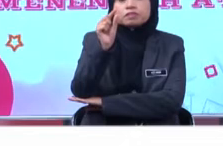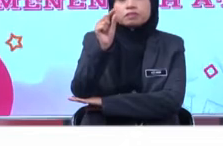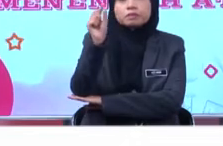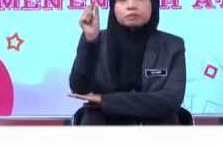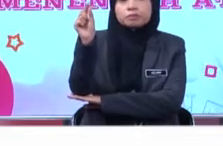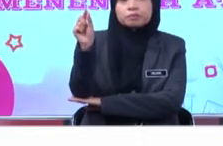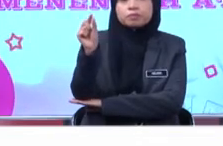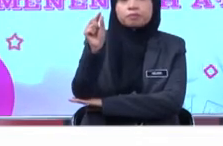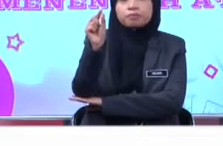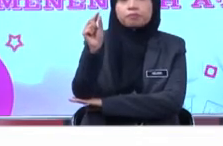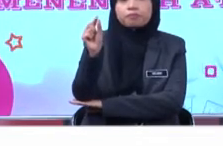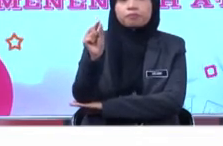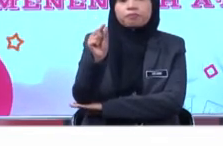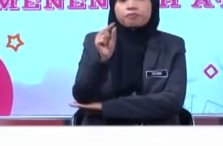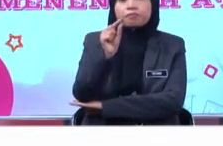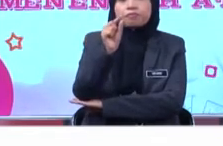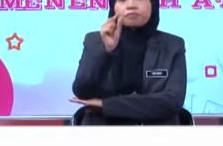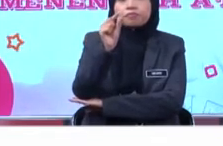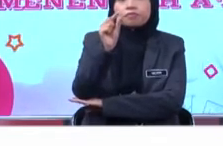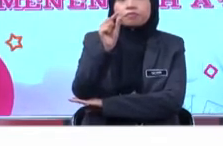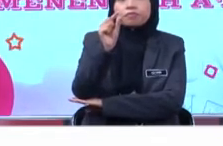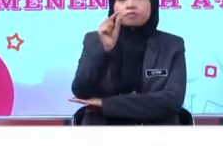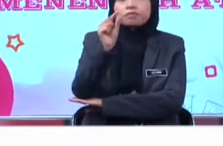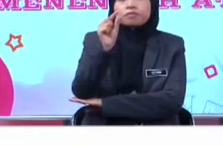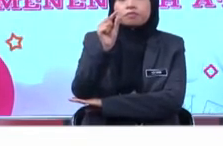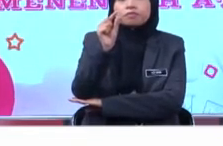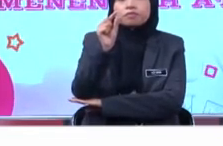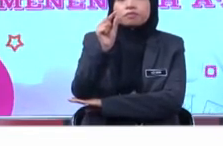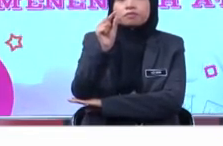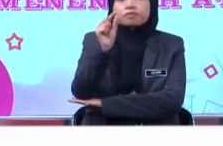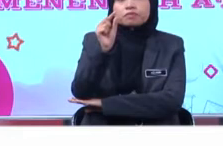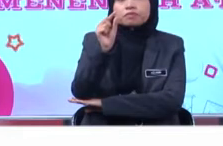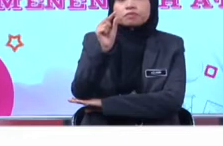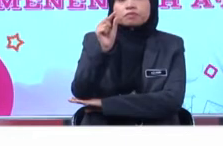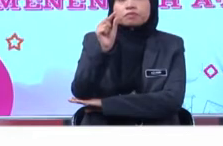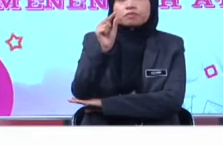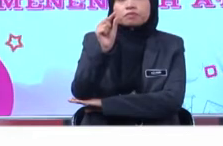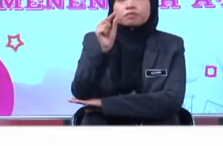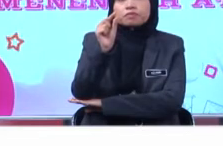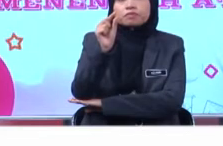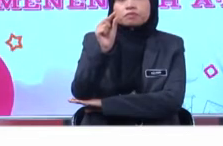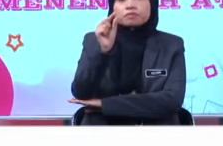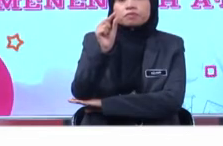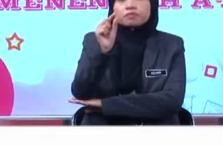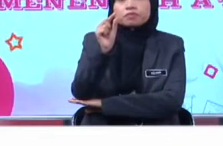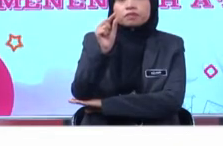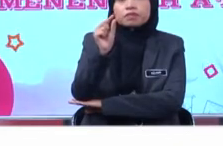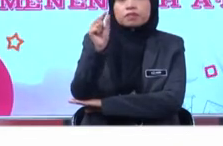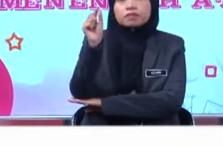Mafi ah fusycom Marvin amfusikum